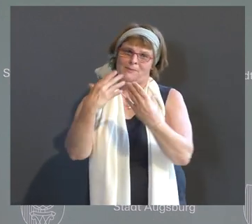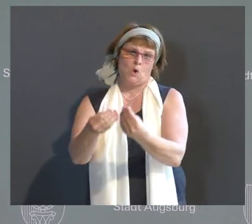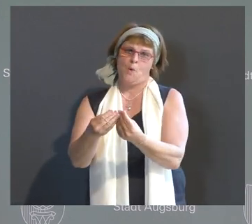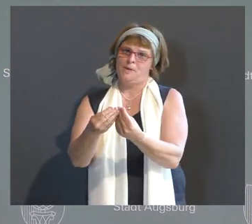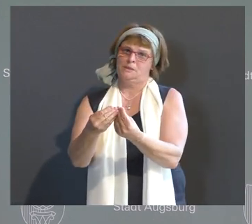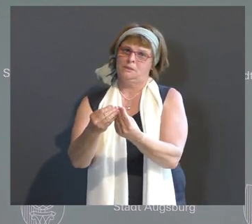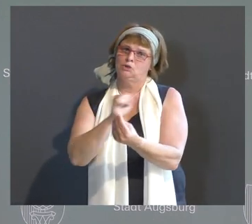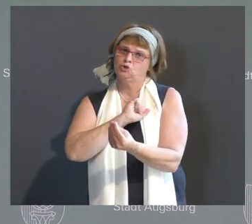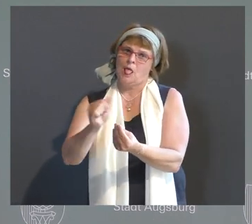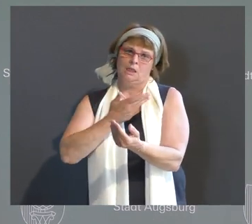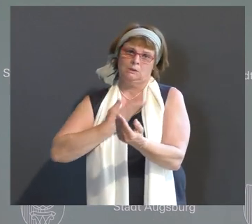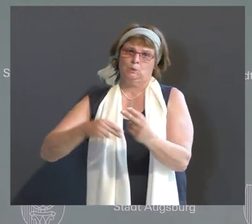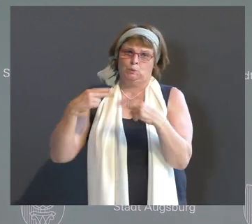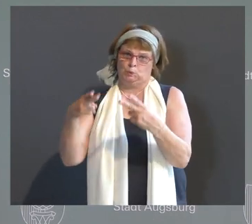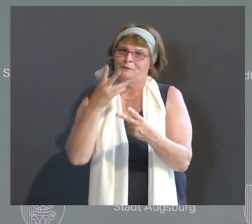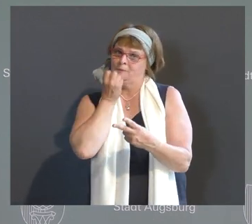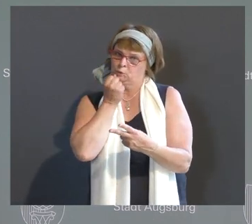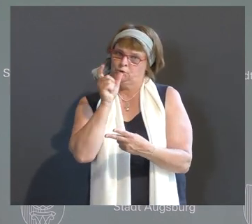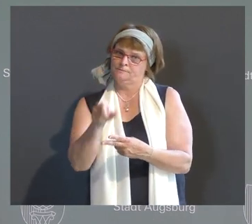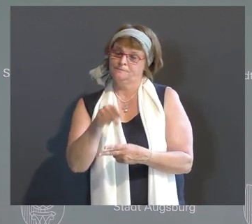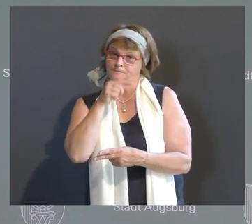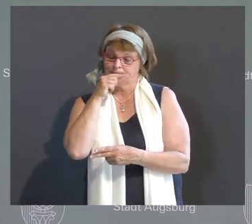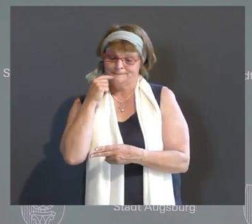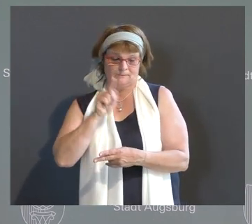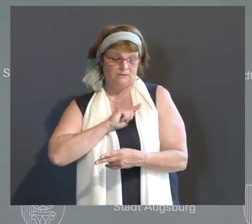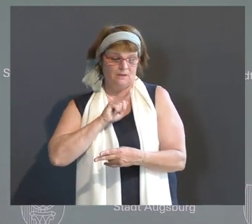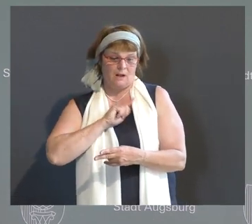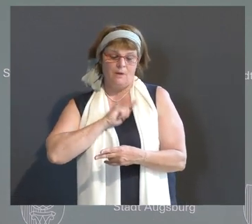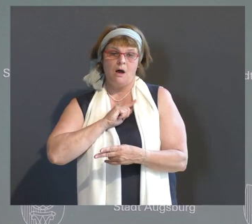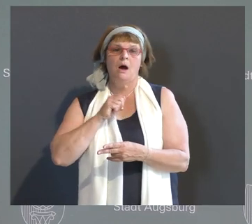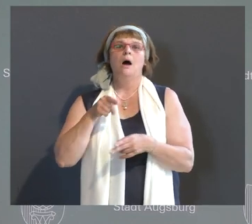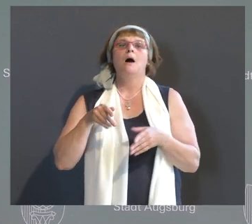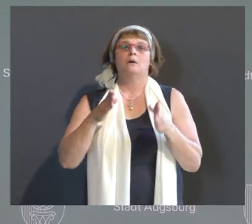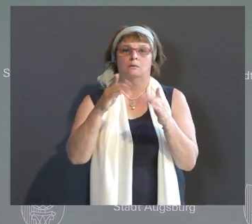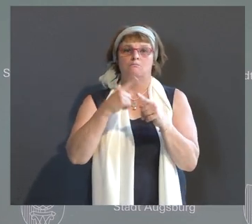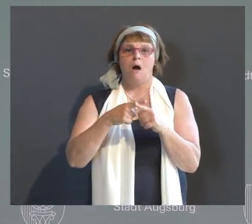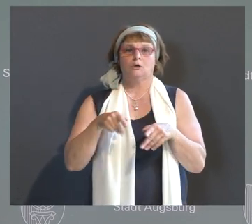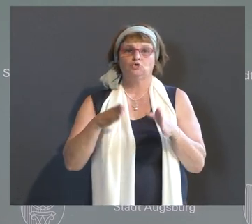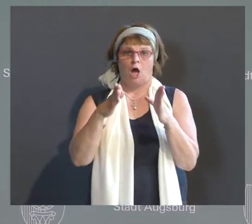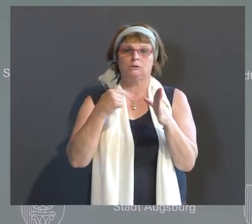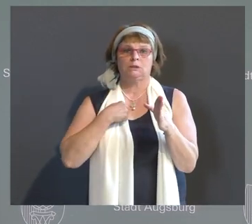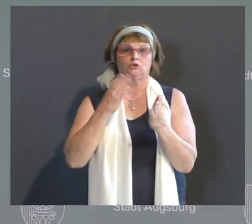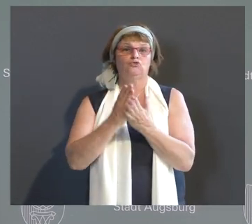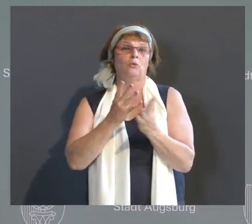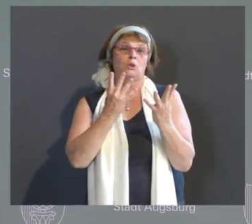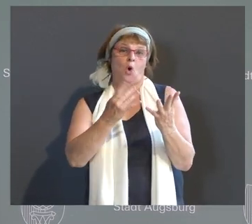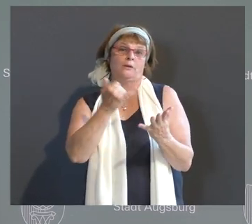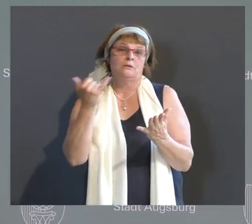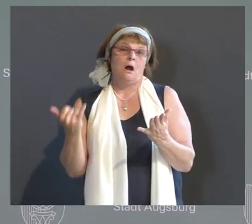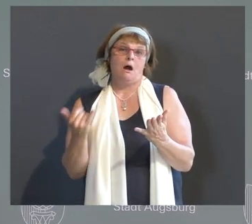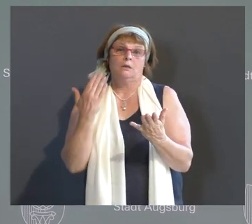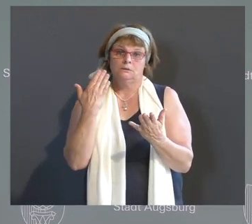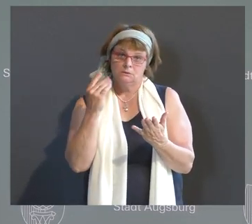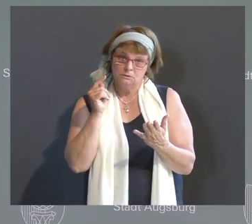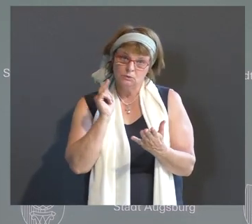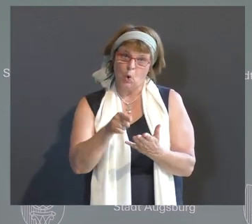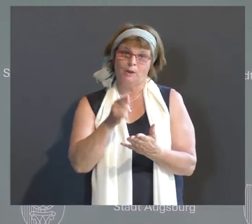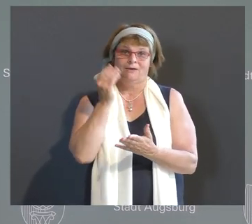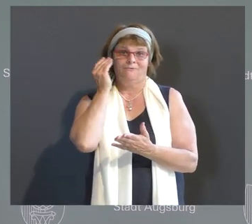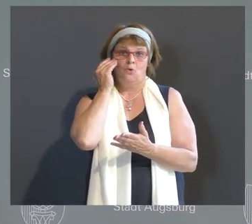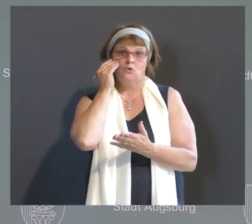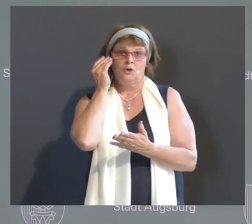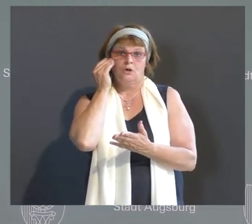wünschen. Ich bin selbst Anwohnerin der Maxstraße. Seit 9 Jahren wohne ich dort. Ich habe